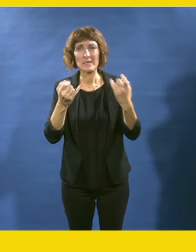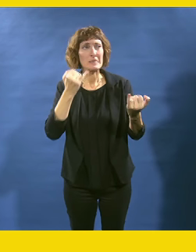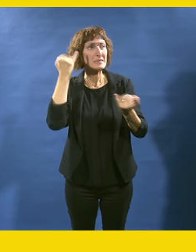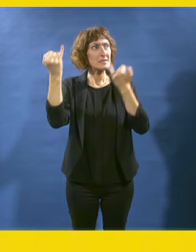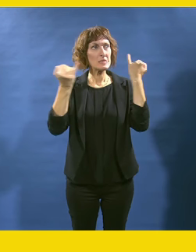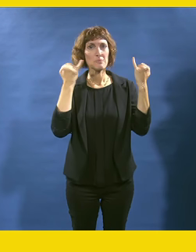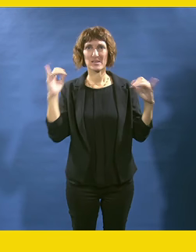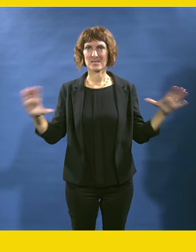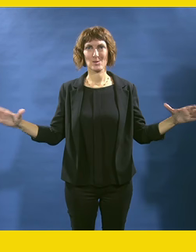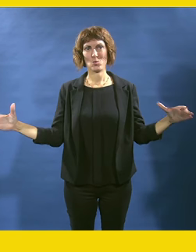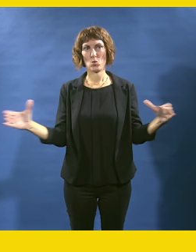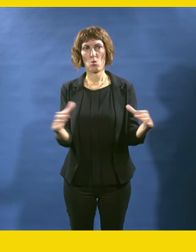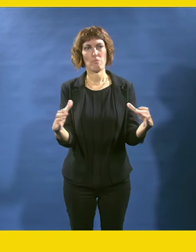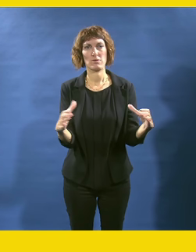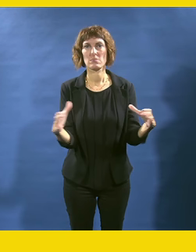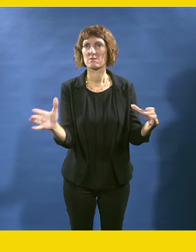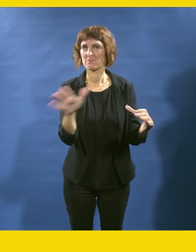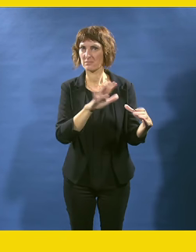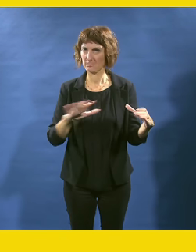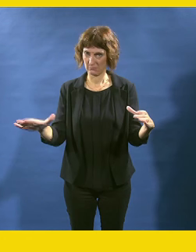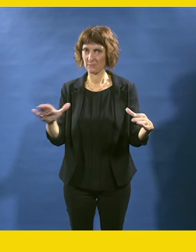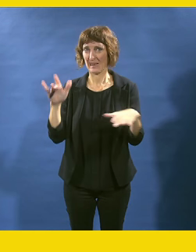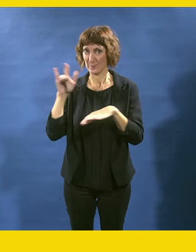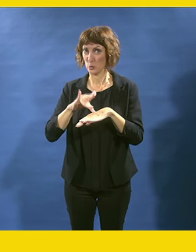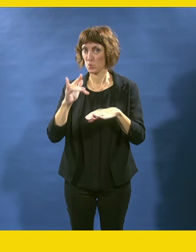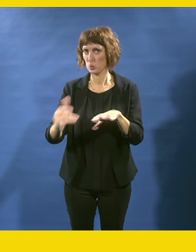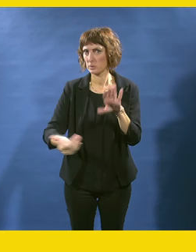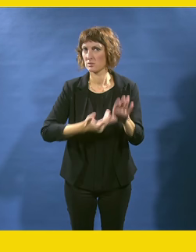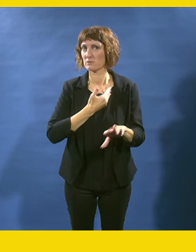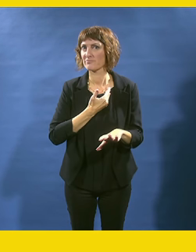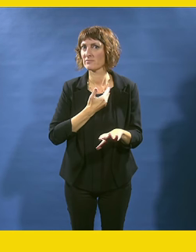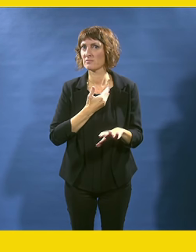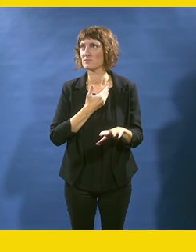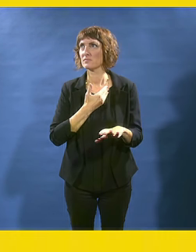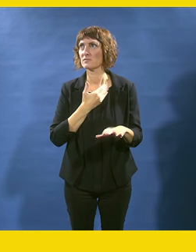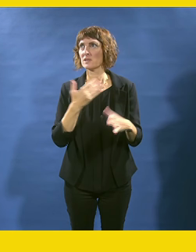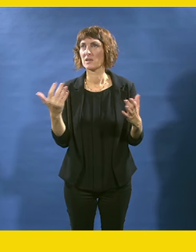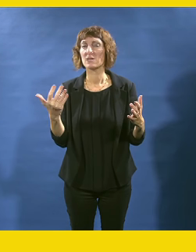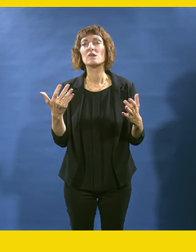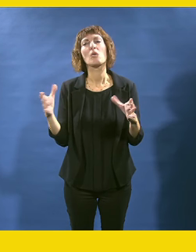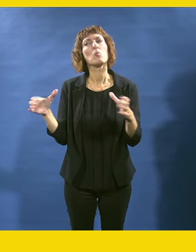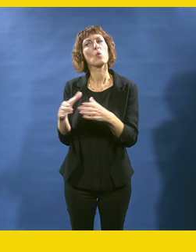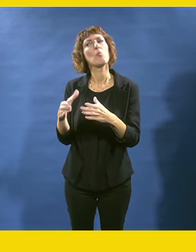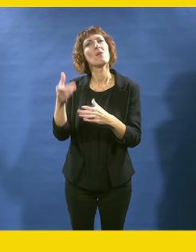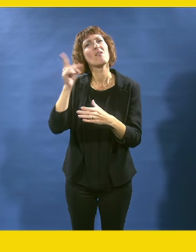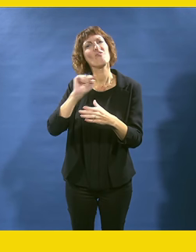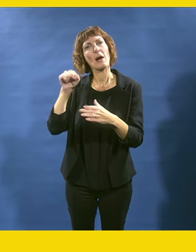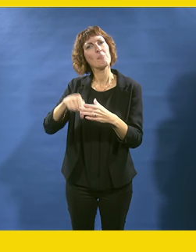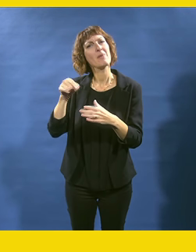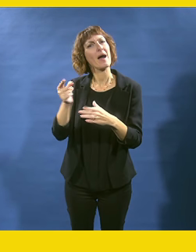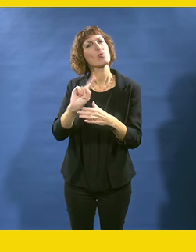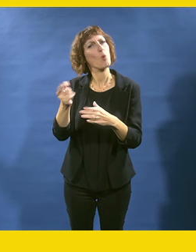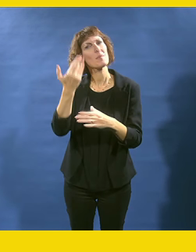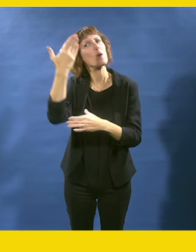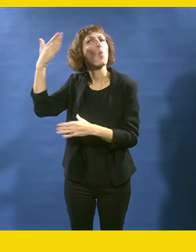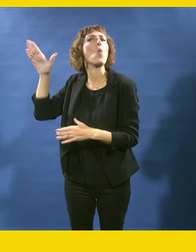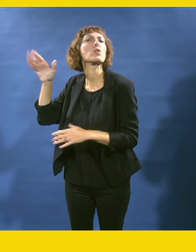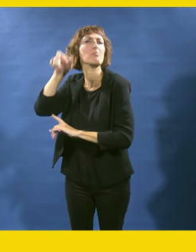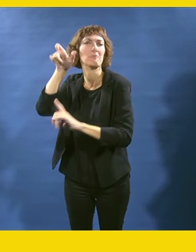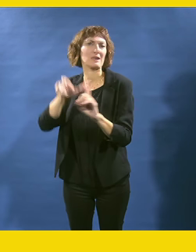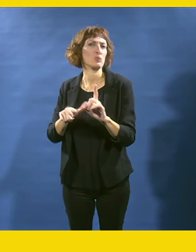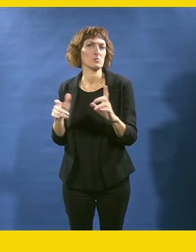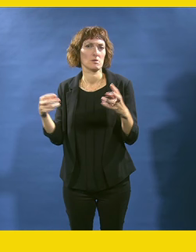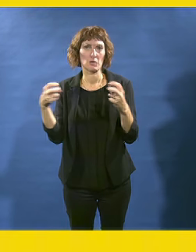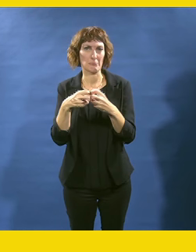groupe visé, spécifiquement par ces violences, soit un autre groupe que celui des femmes. Imaginez, par exemple, une seconde